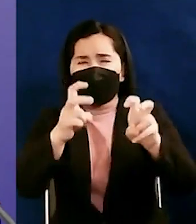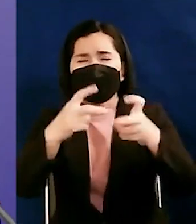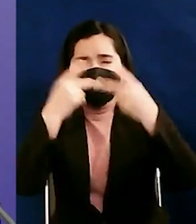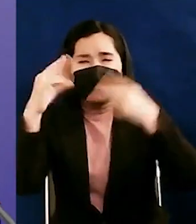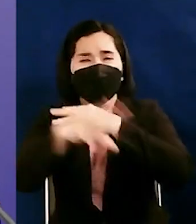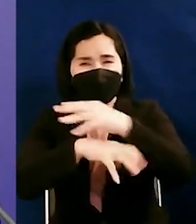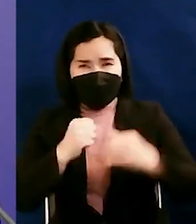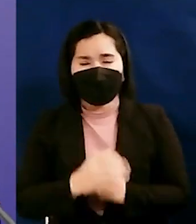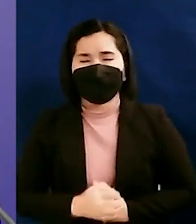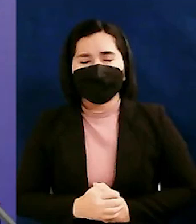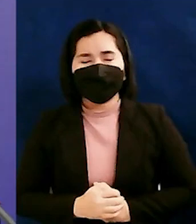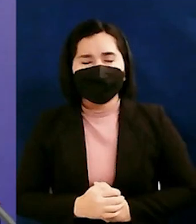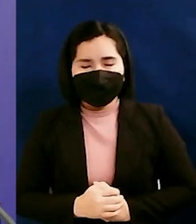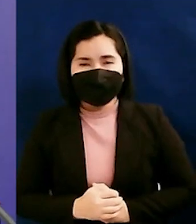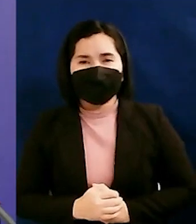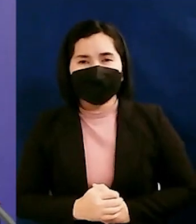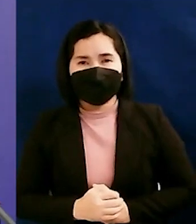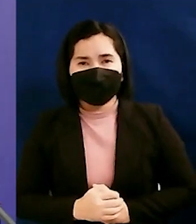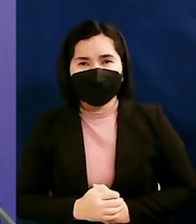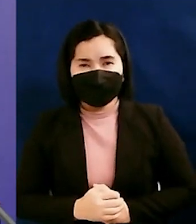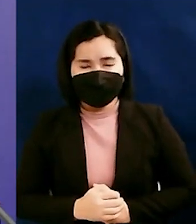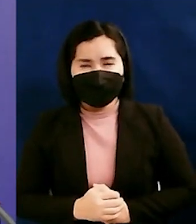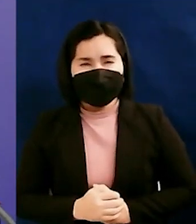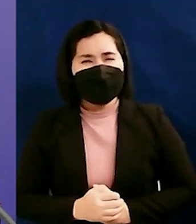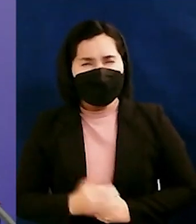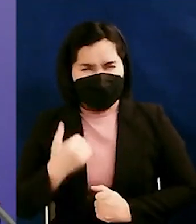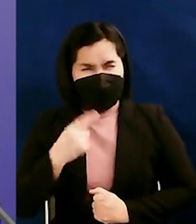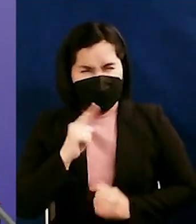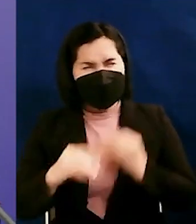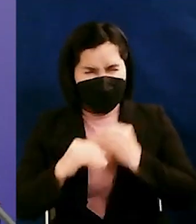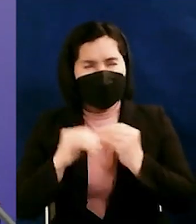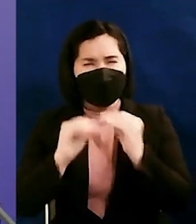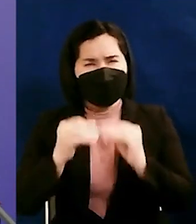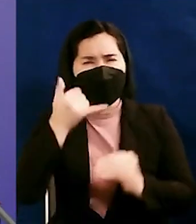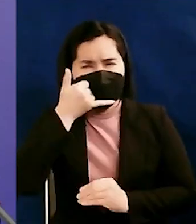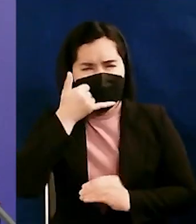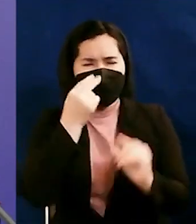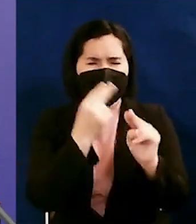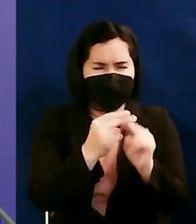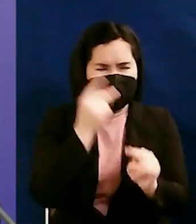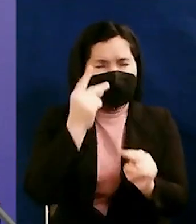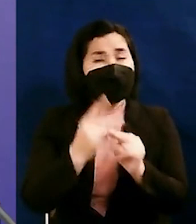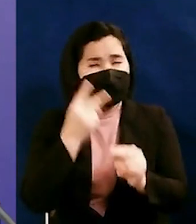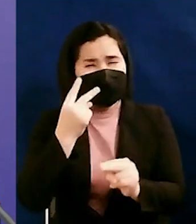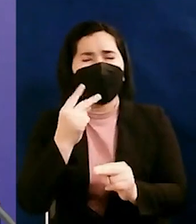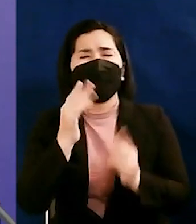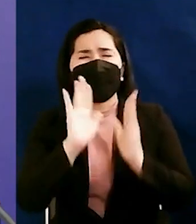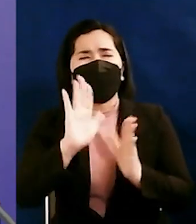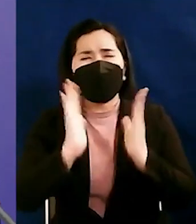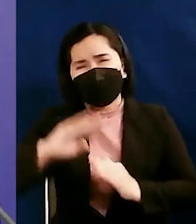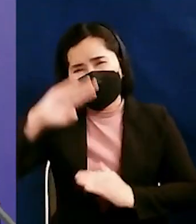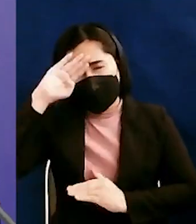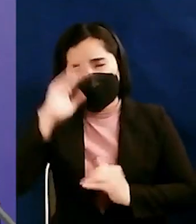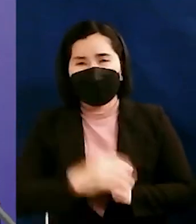ที่ความเสียหายที่อาจจะนำไปได้อาจจะเป็นเบอร์โทรศัพท์นะครับแล้วก็ชื่อนามสกุลของท่านนะครับ